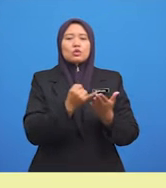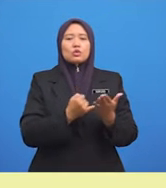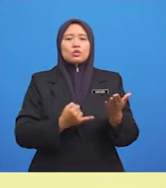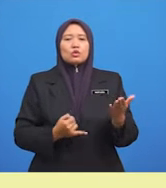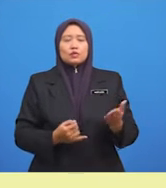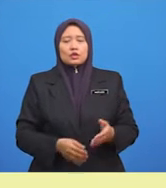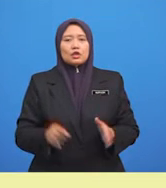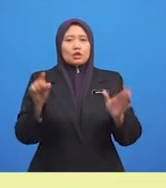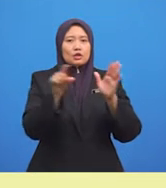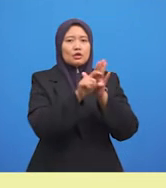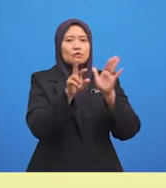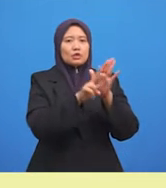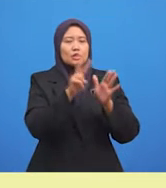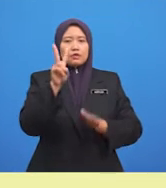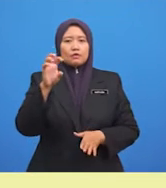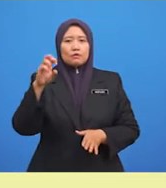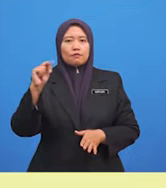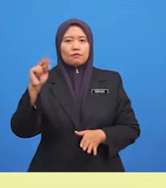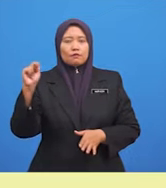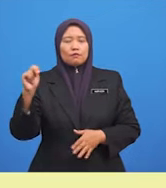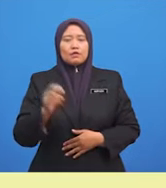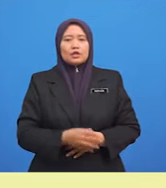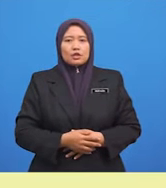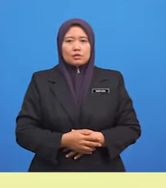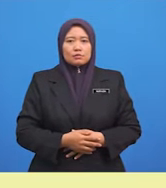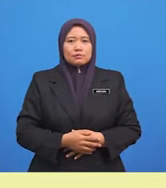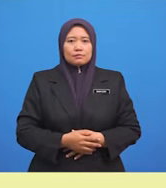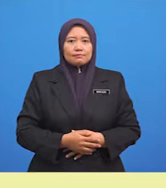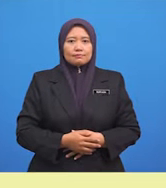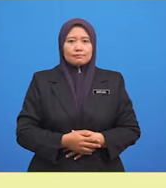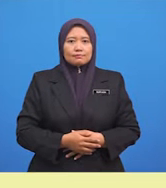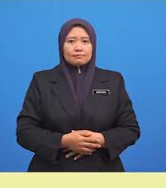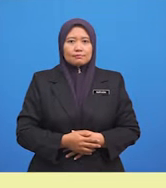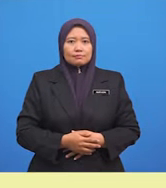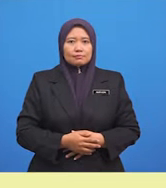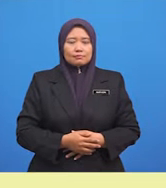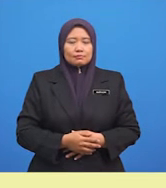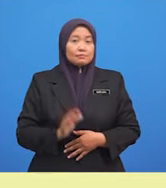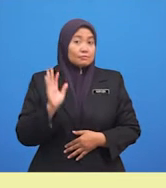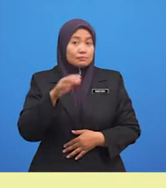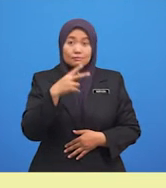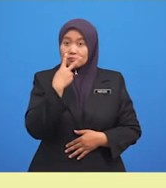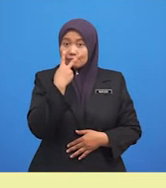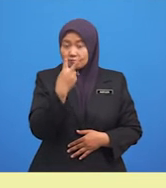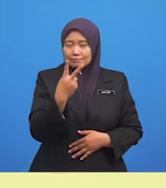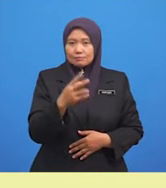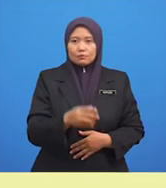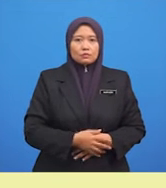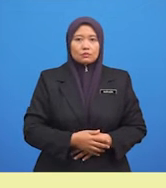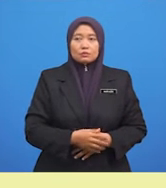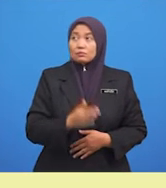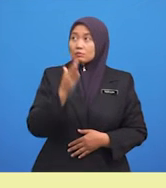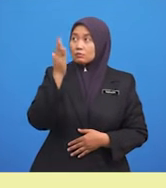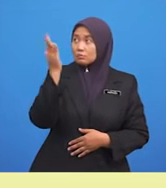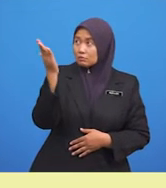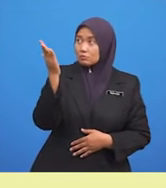lukiskan gambar rajah Vans berdasarkan set yang cikgu beri itu. Mari kita lihat proses